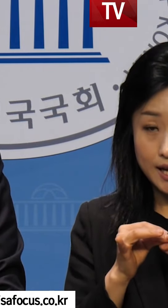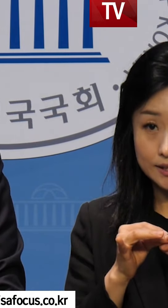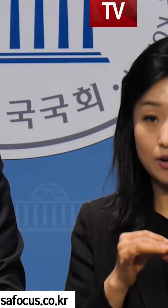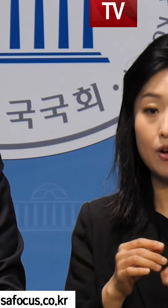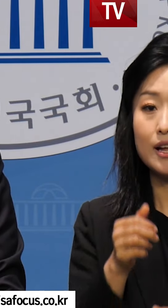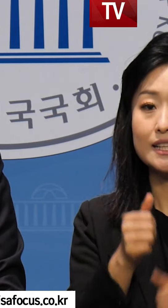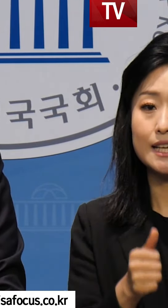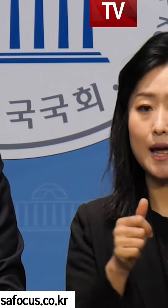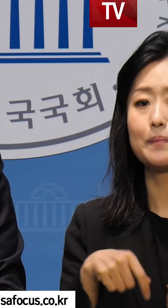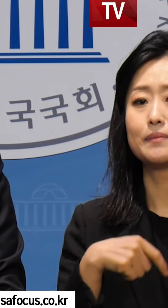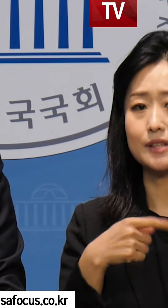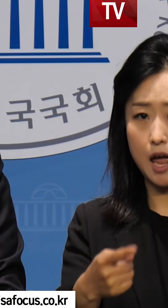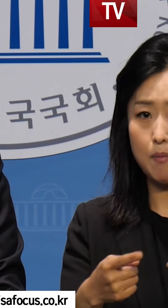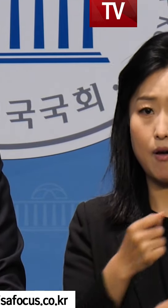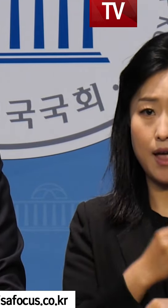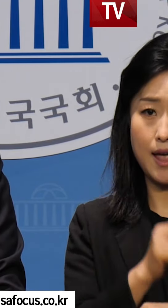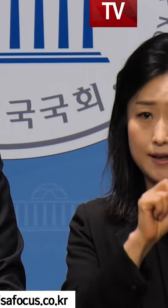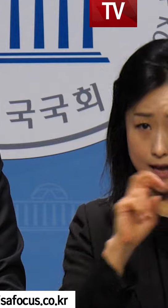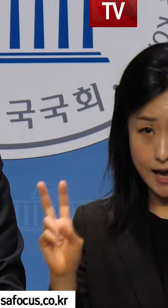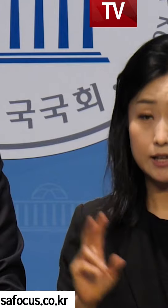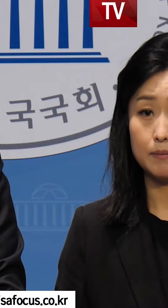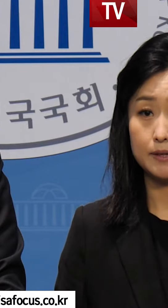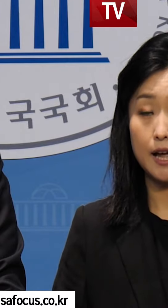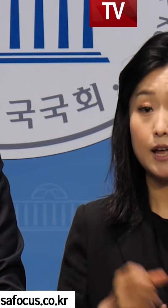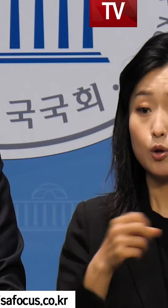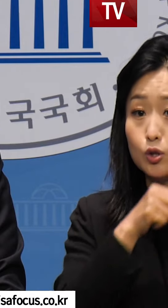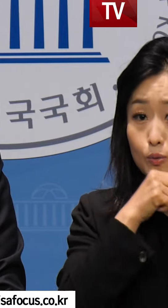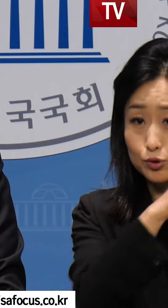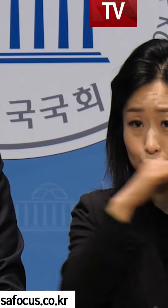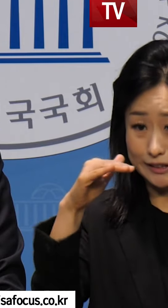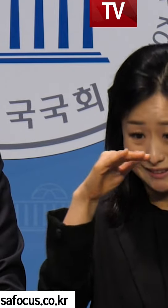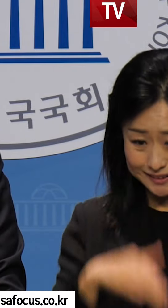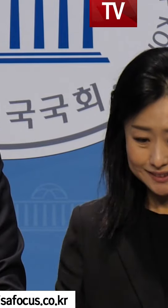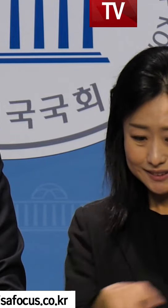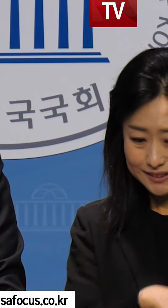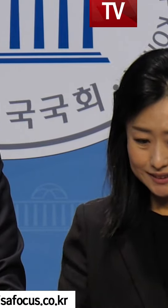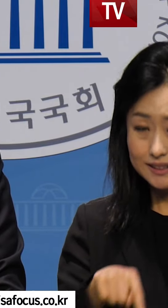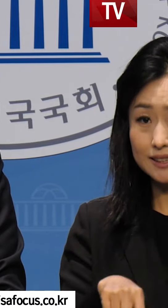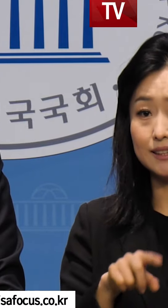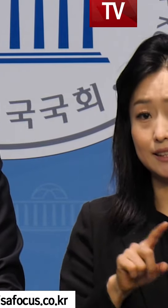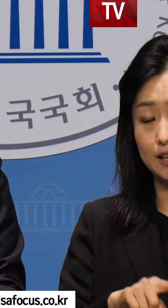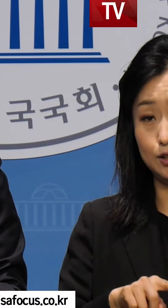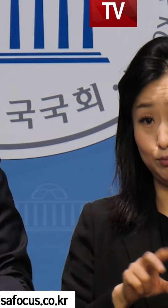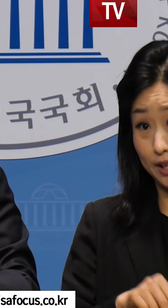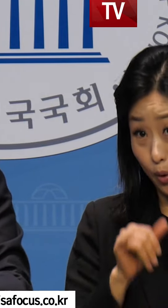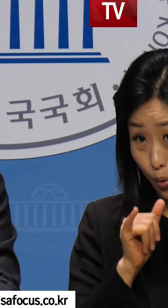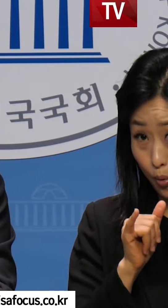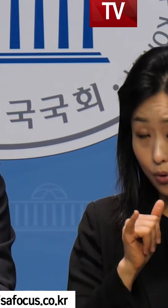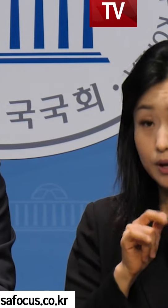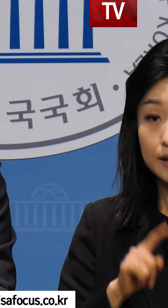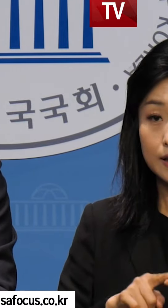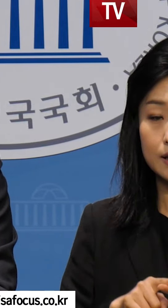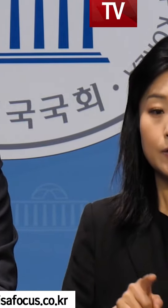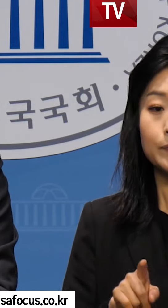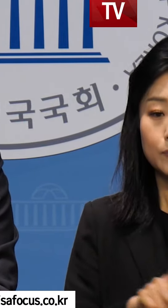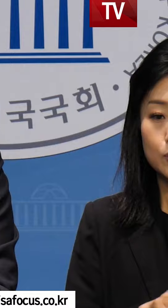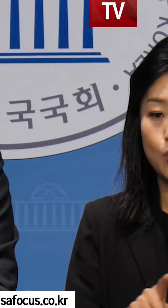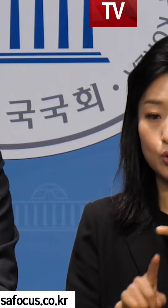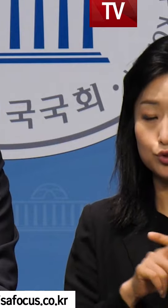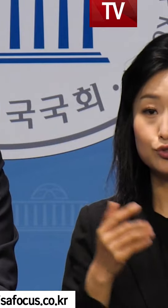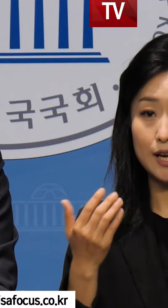것을 보여줍니다. 또한 최저학력 제도와 관련된 문제점도 확인되었으며 이를